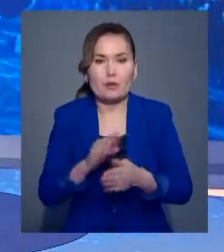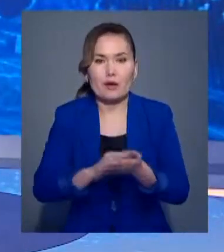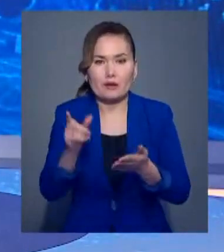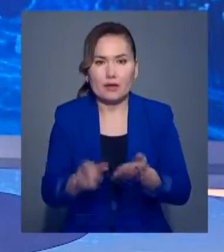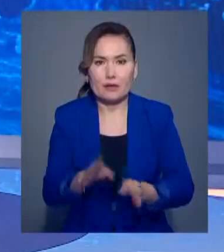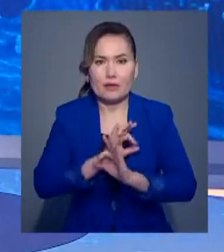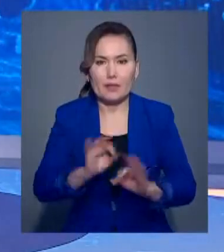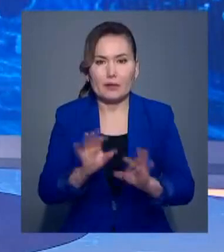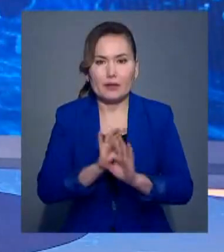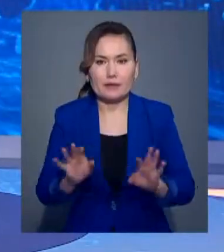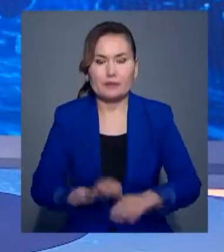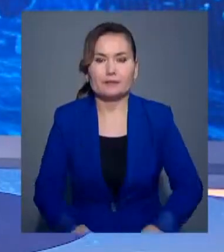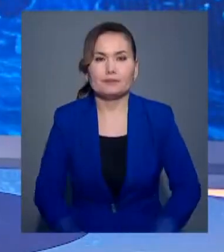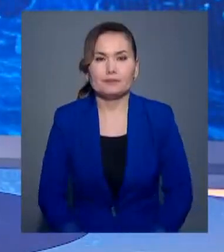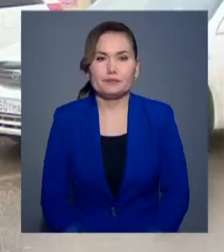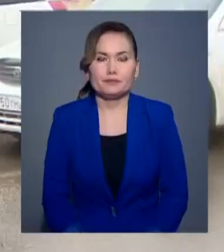Шони баяндасын.